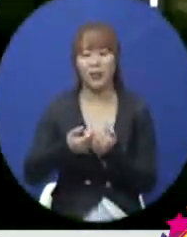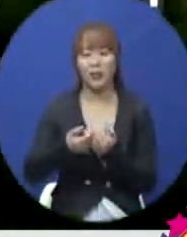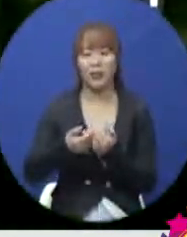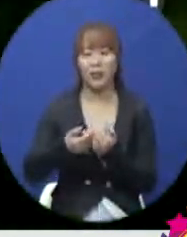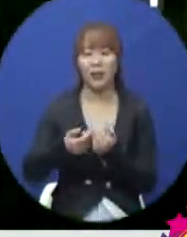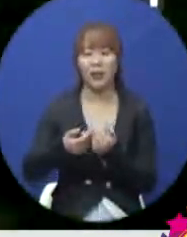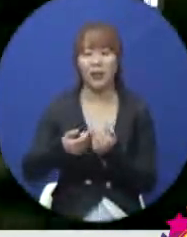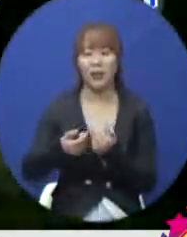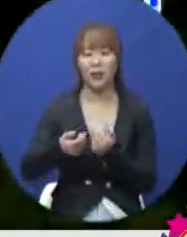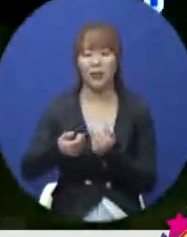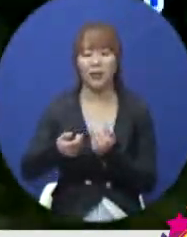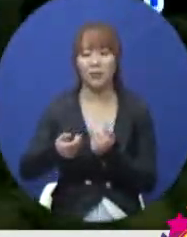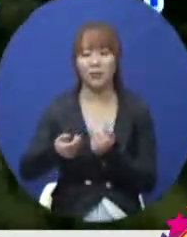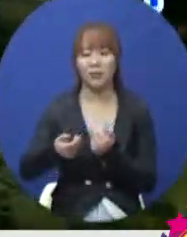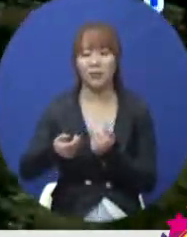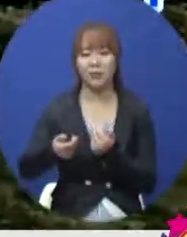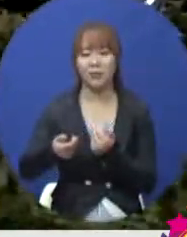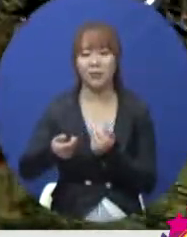떠나간다